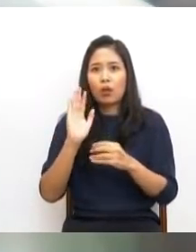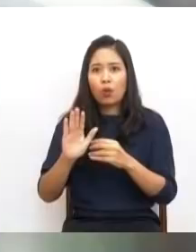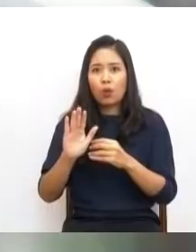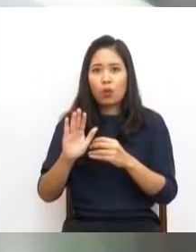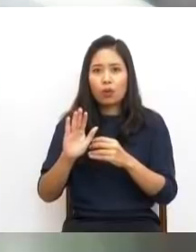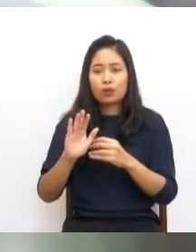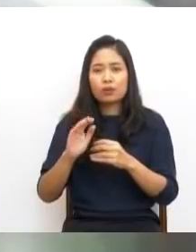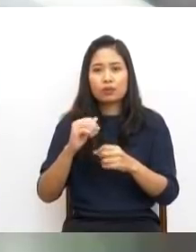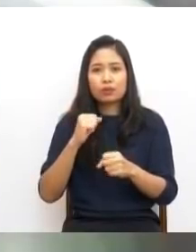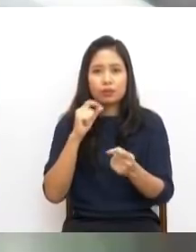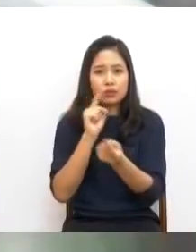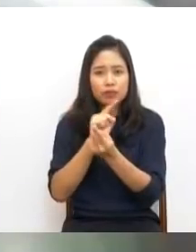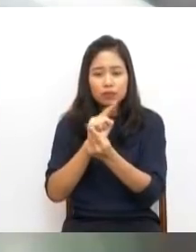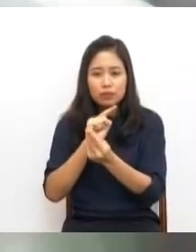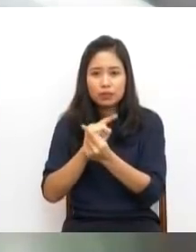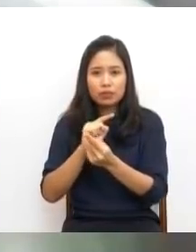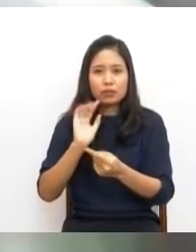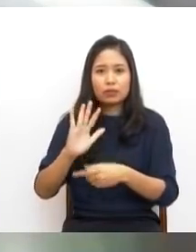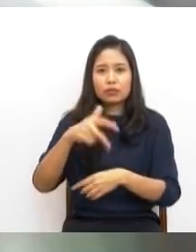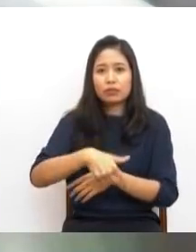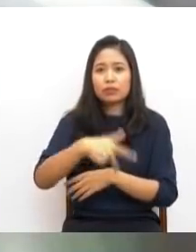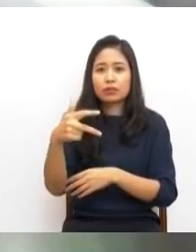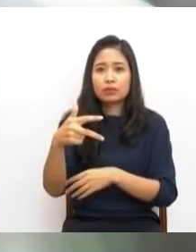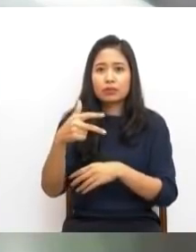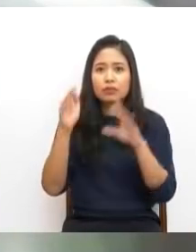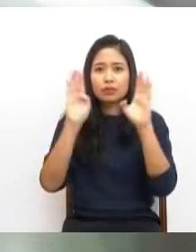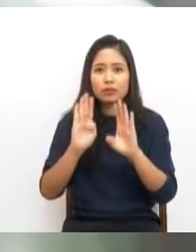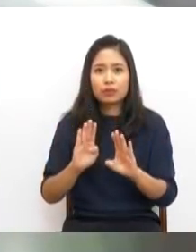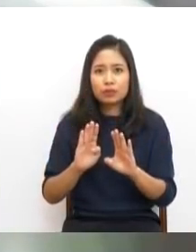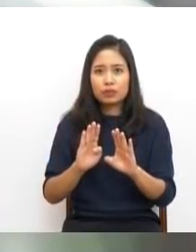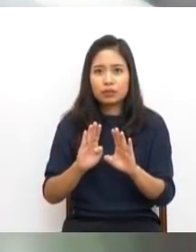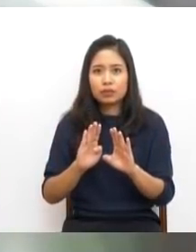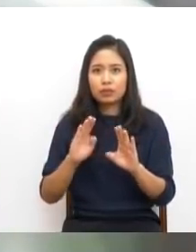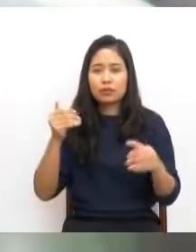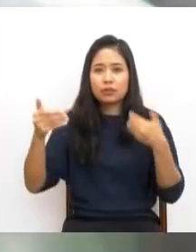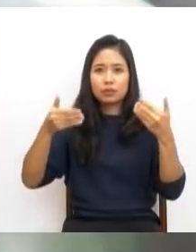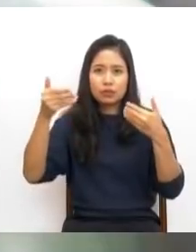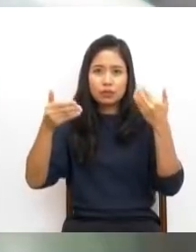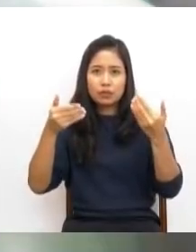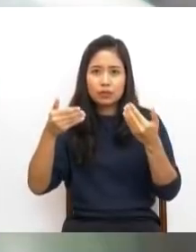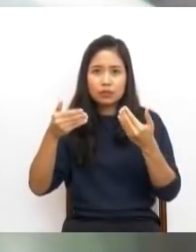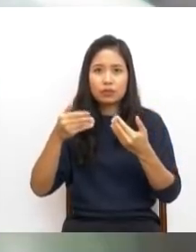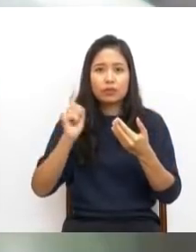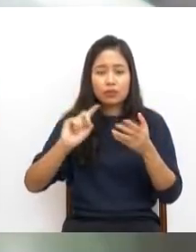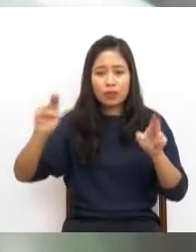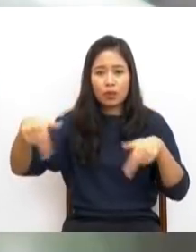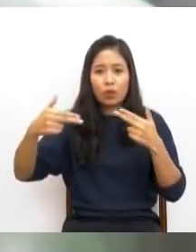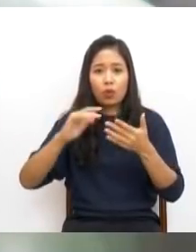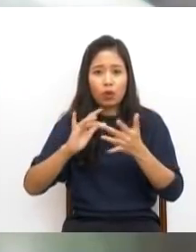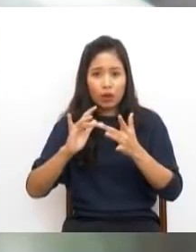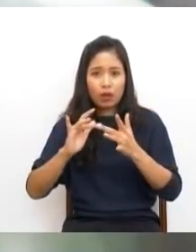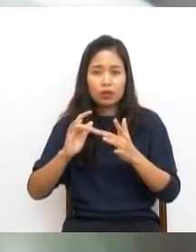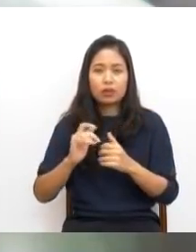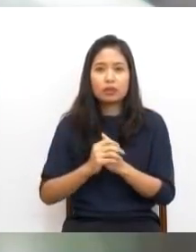จำเป็นต้องมาเจอกันในลักษณะของเฟสทูเฟสแต่เป็นการรูปแบบของการอบรมที่เป็นลักษณะของเรียกว่าออนไลน์เนา ะ หรือต